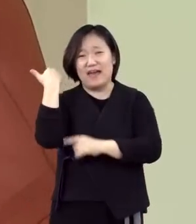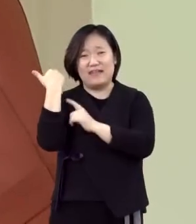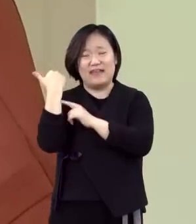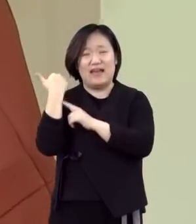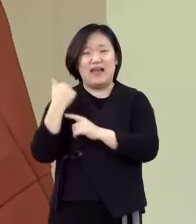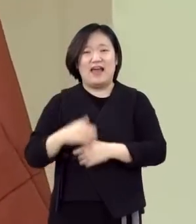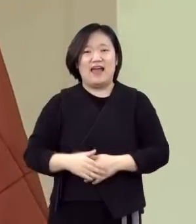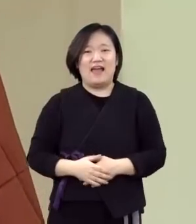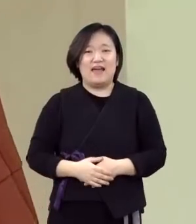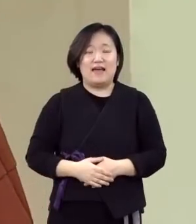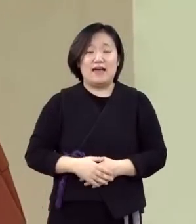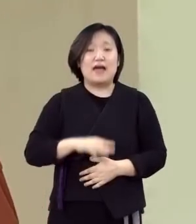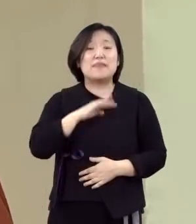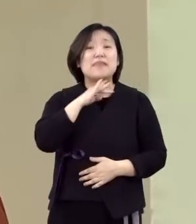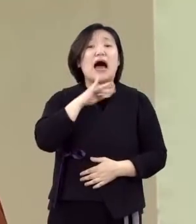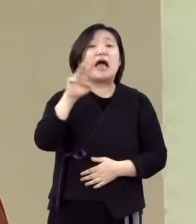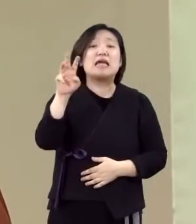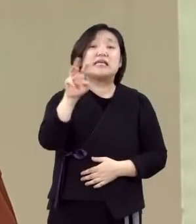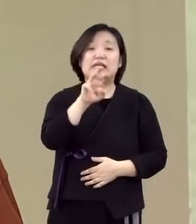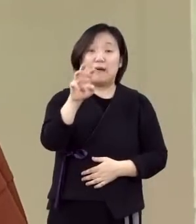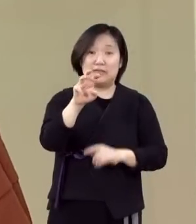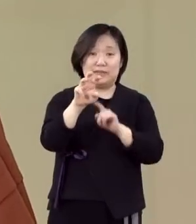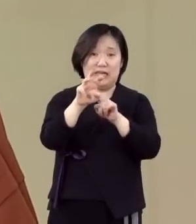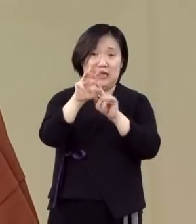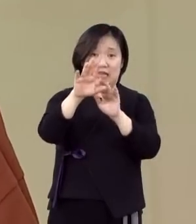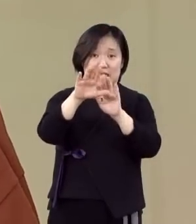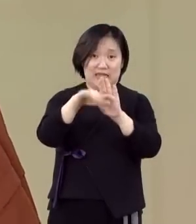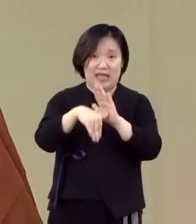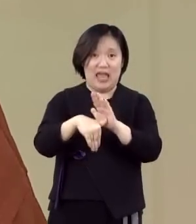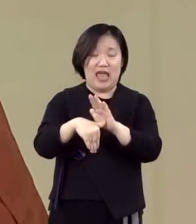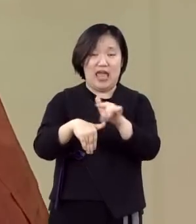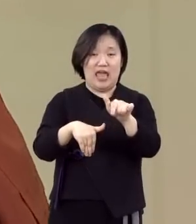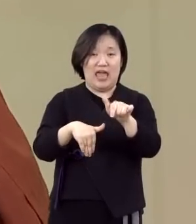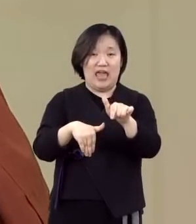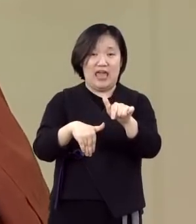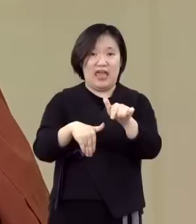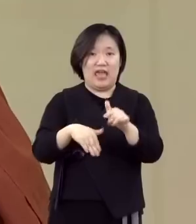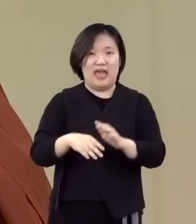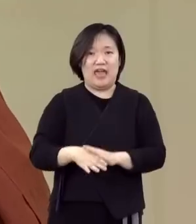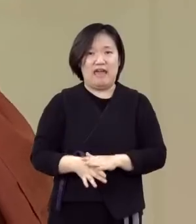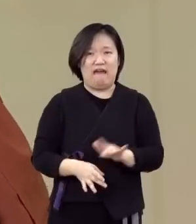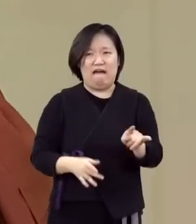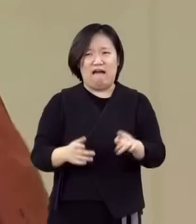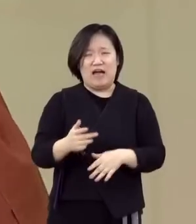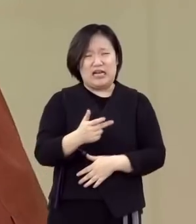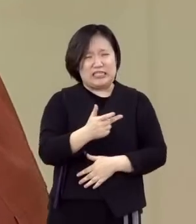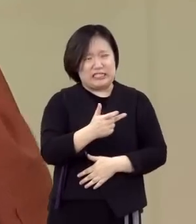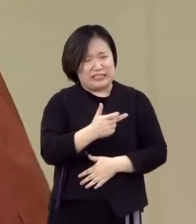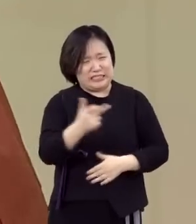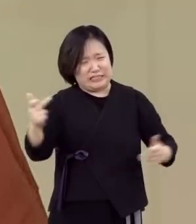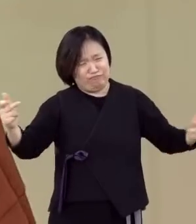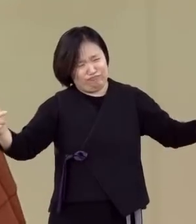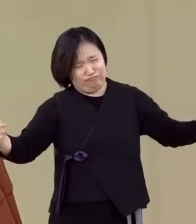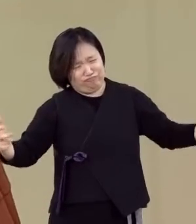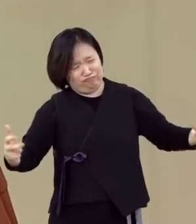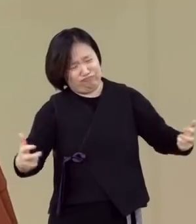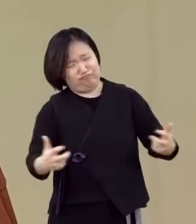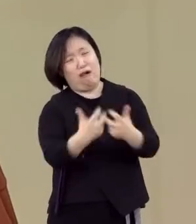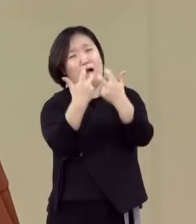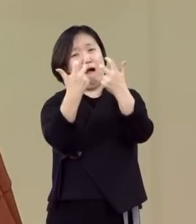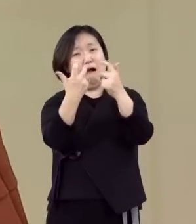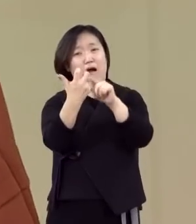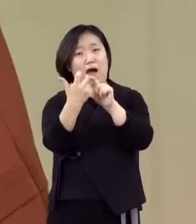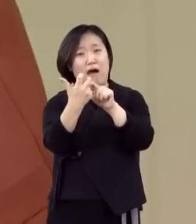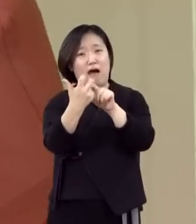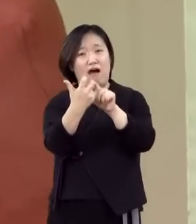수십년전,그가30대중반쯤이었을때 .그는엄청나게 끔찍한